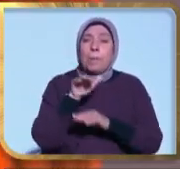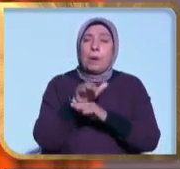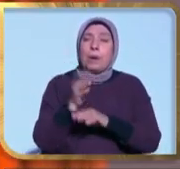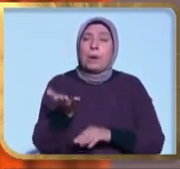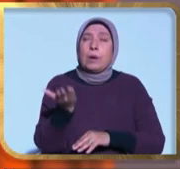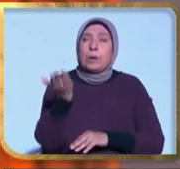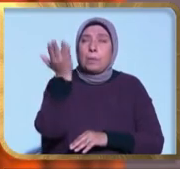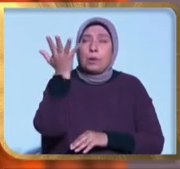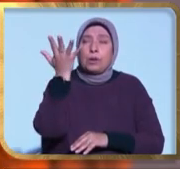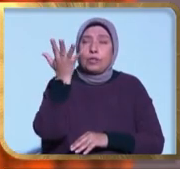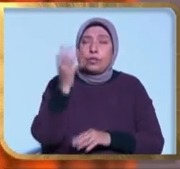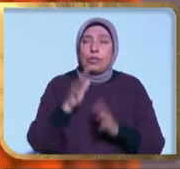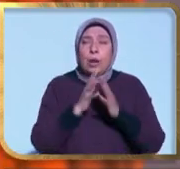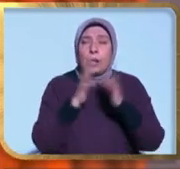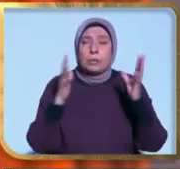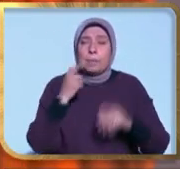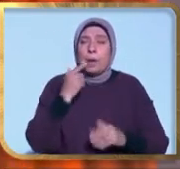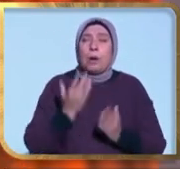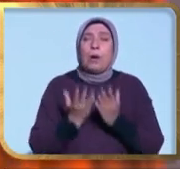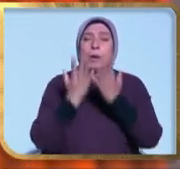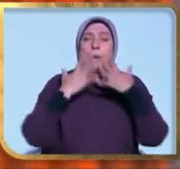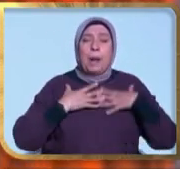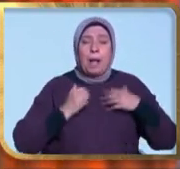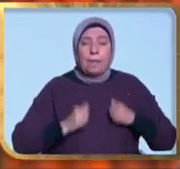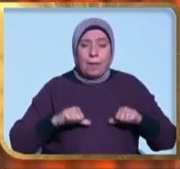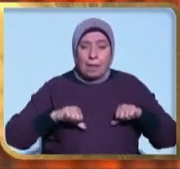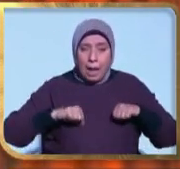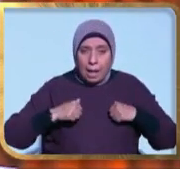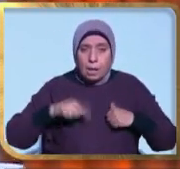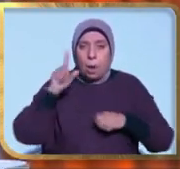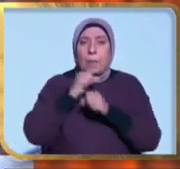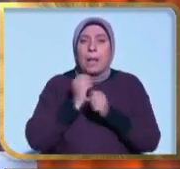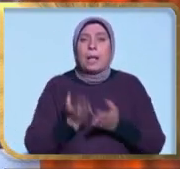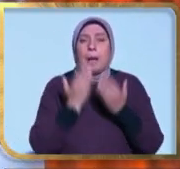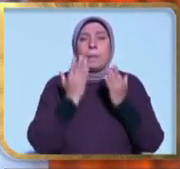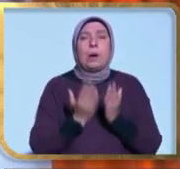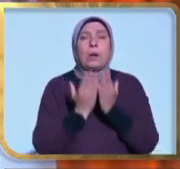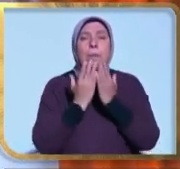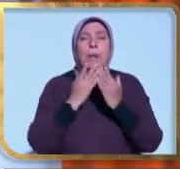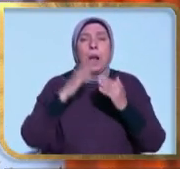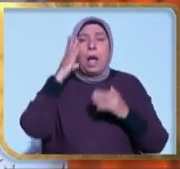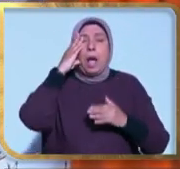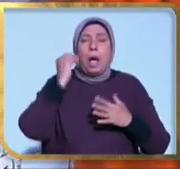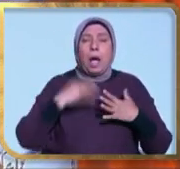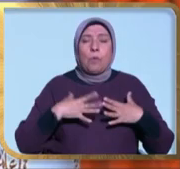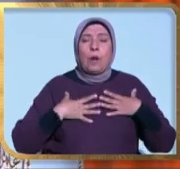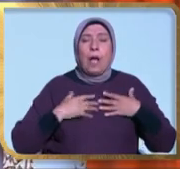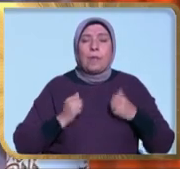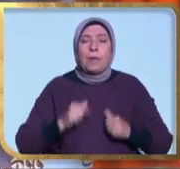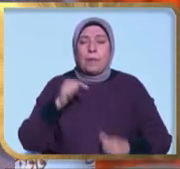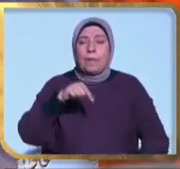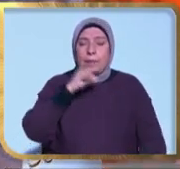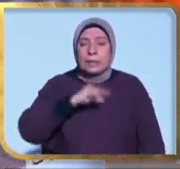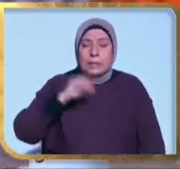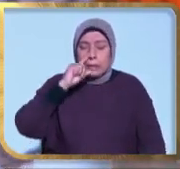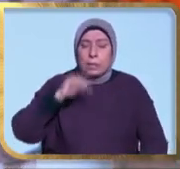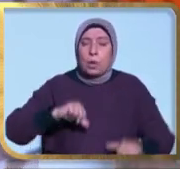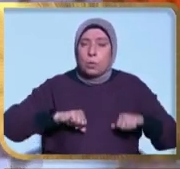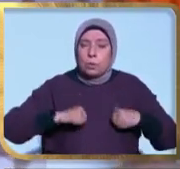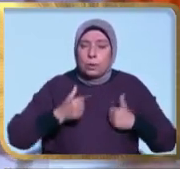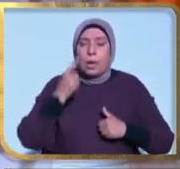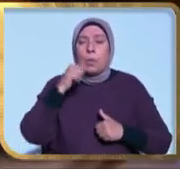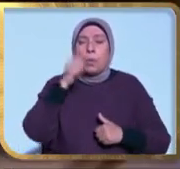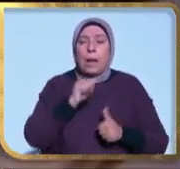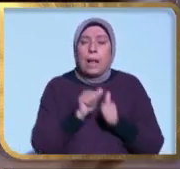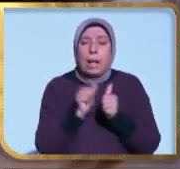اللهم انا نسالك العافيه في الدنيا والاخره اللهم انا نسالك العفو والعافيه في ديننا ودنيانا واهلنا